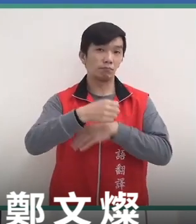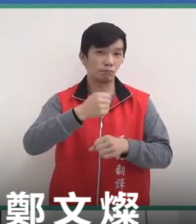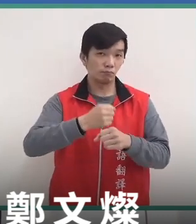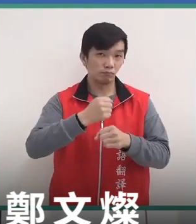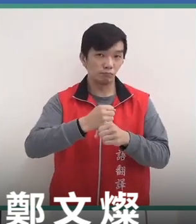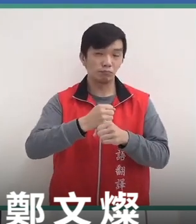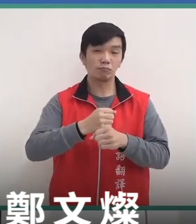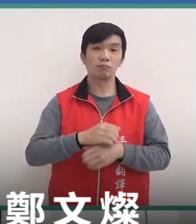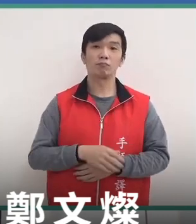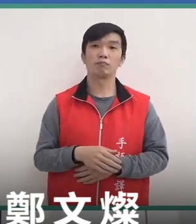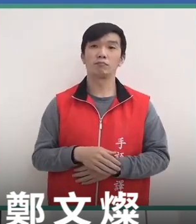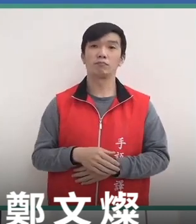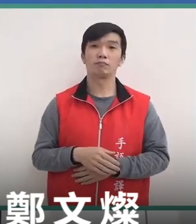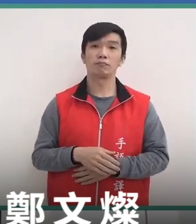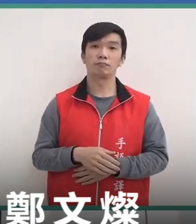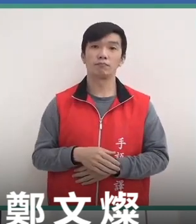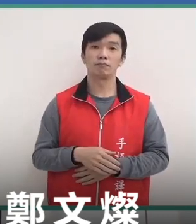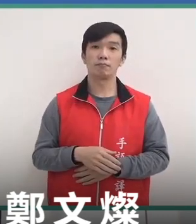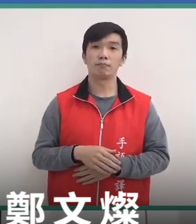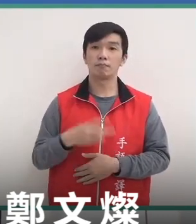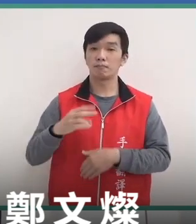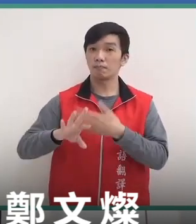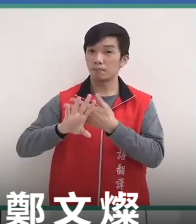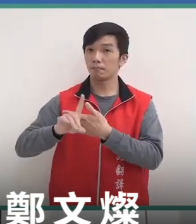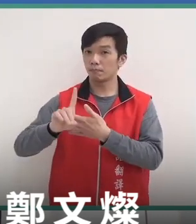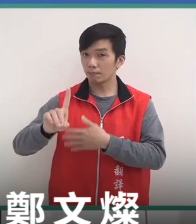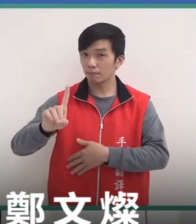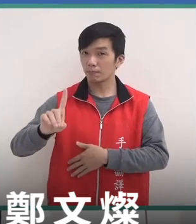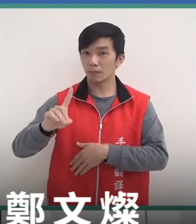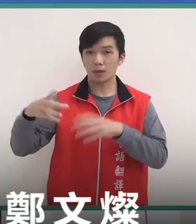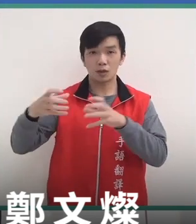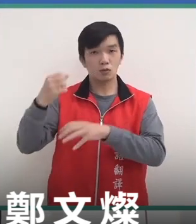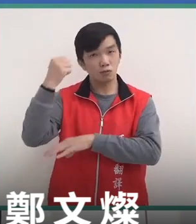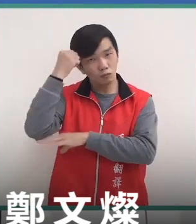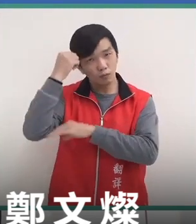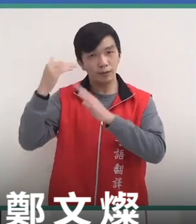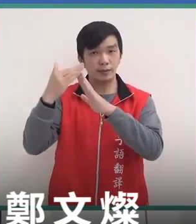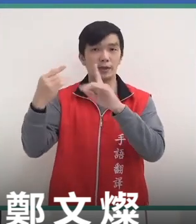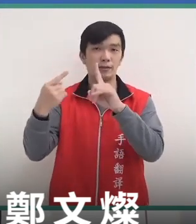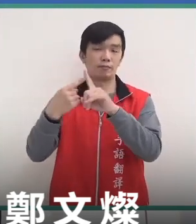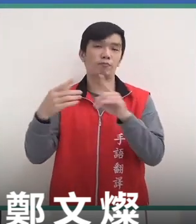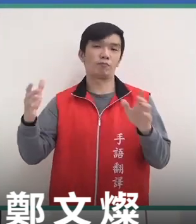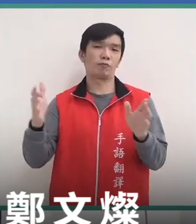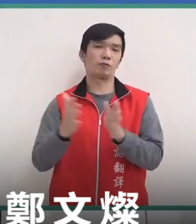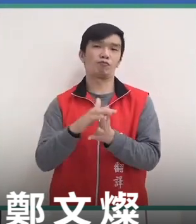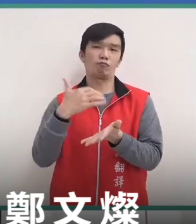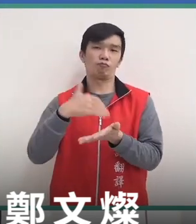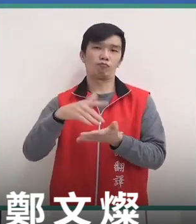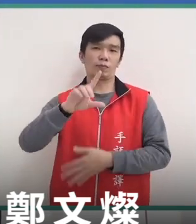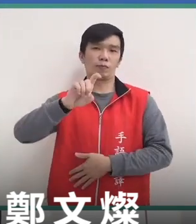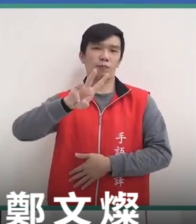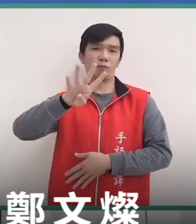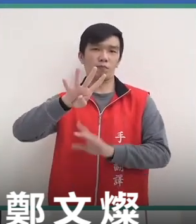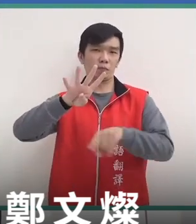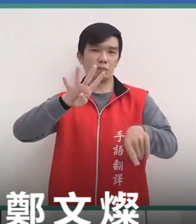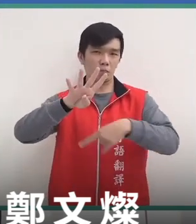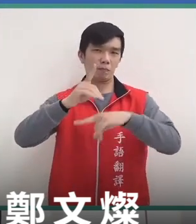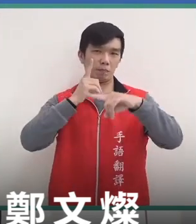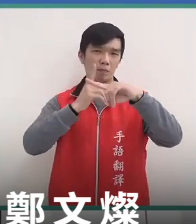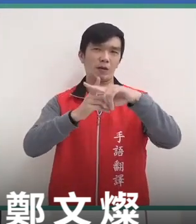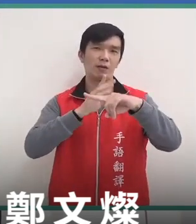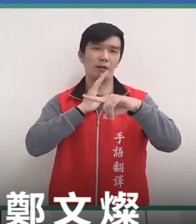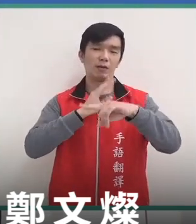位这个同住的家人确诊有14位，那今天我们